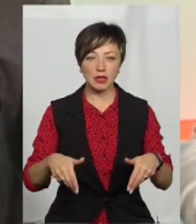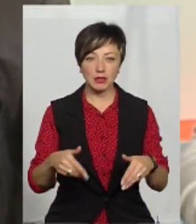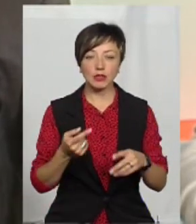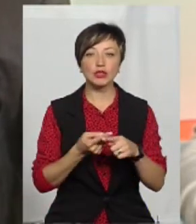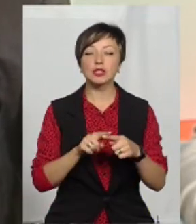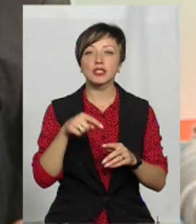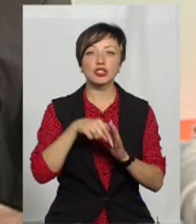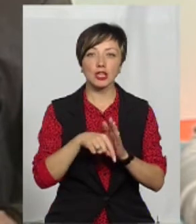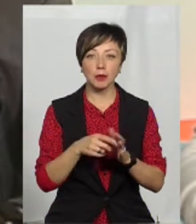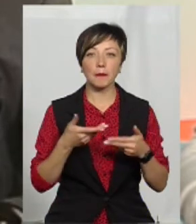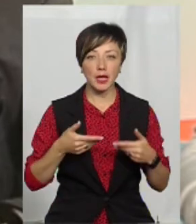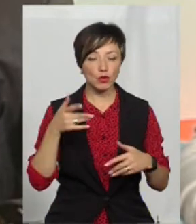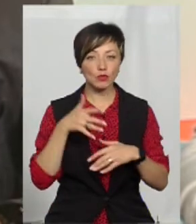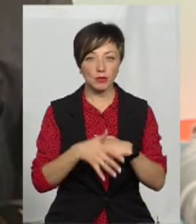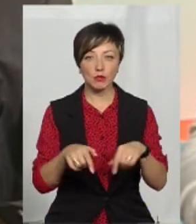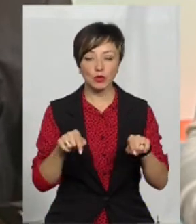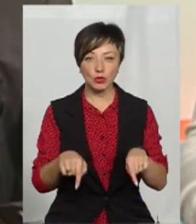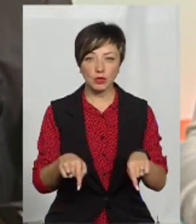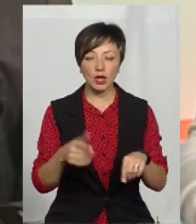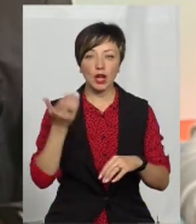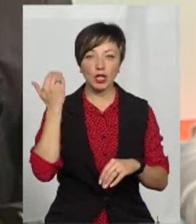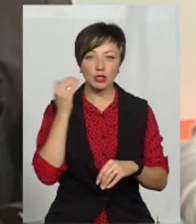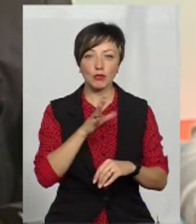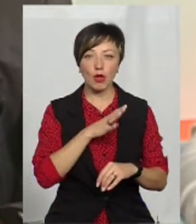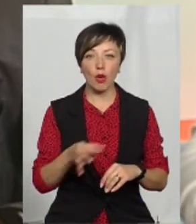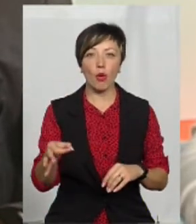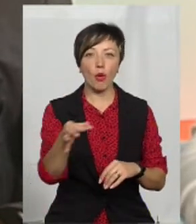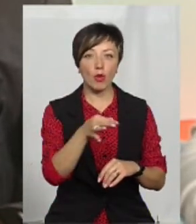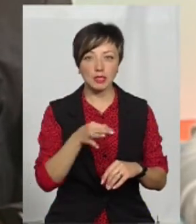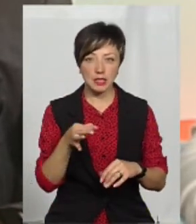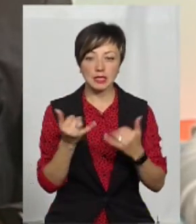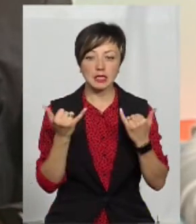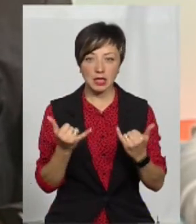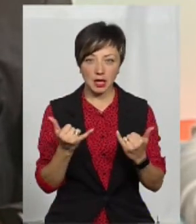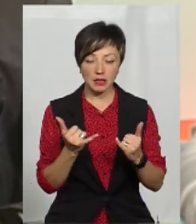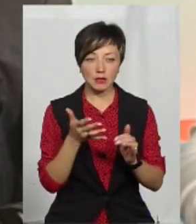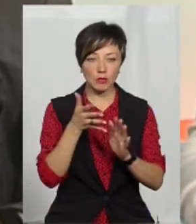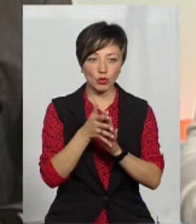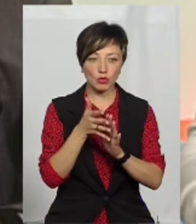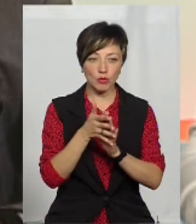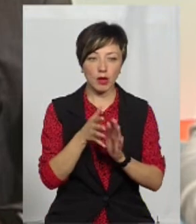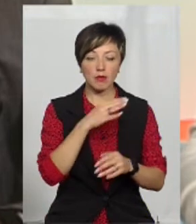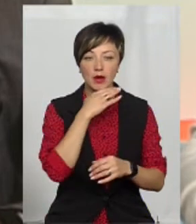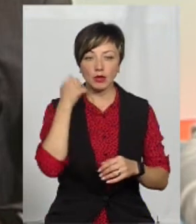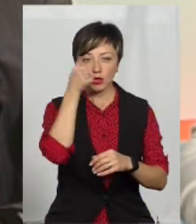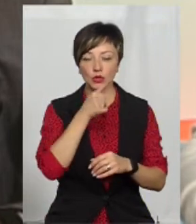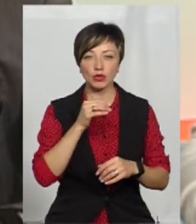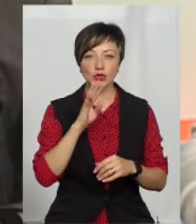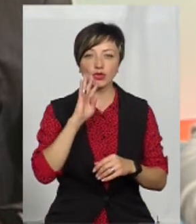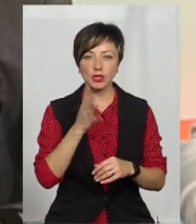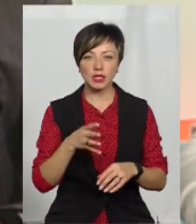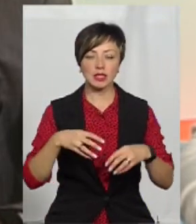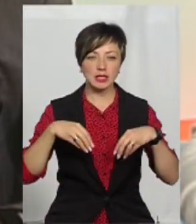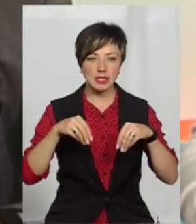тобто це значить? Ми розуміємо, що тут, по-перше, раніше було озеро, яке і зараз проступає. Багато років, років 4, вони